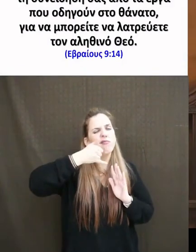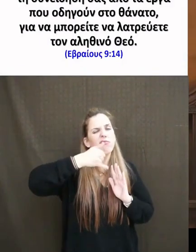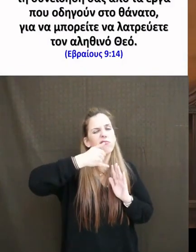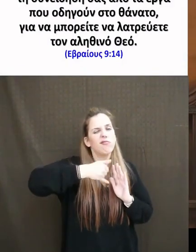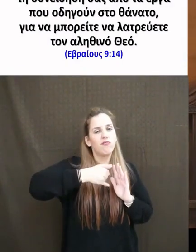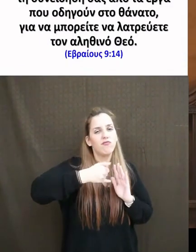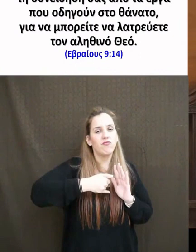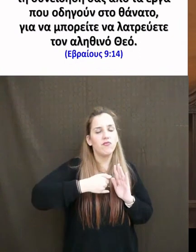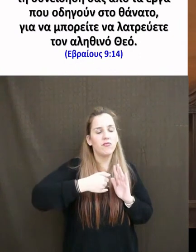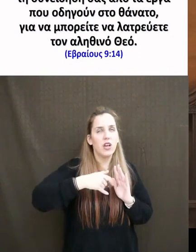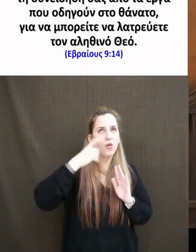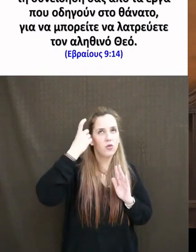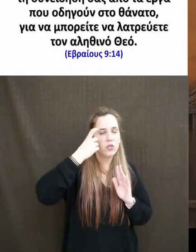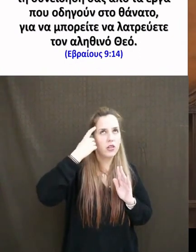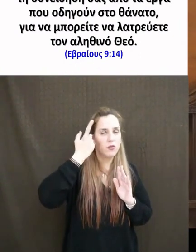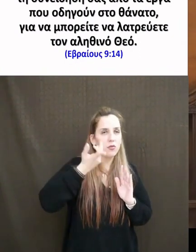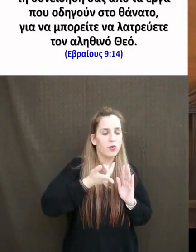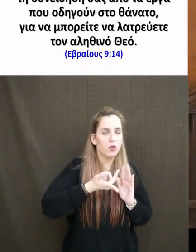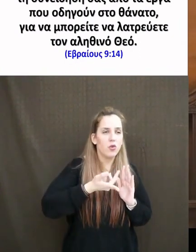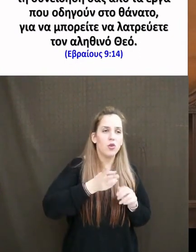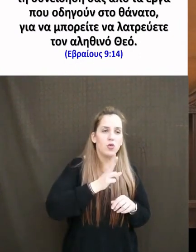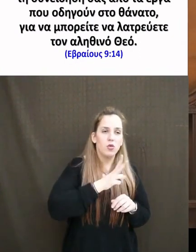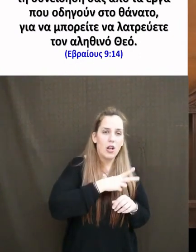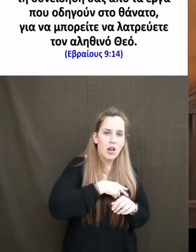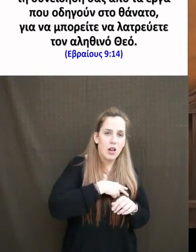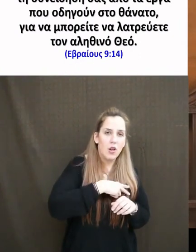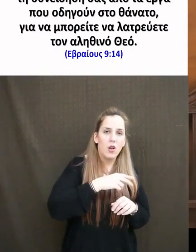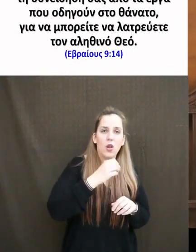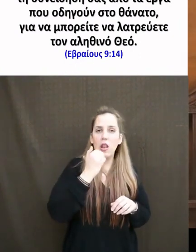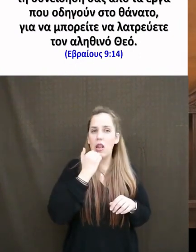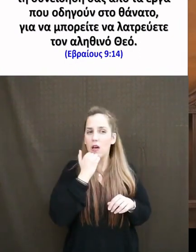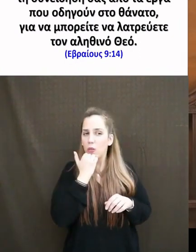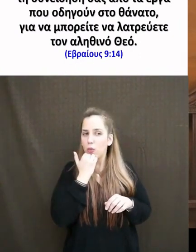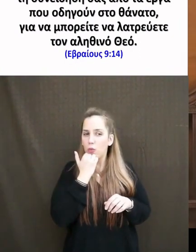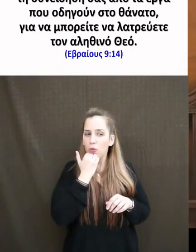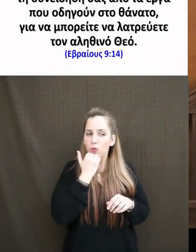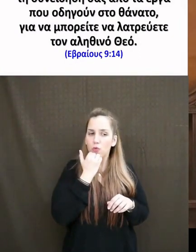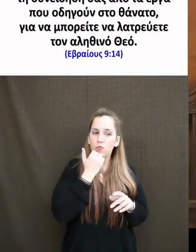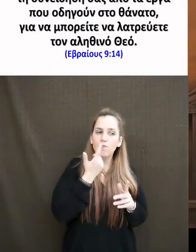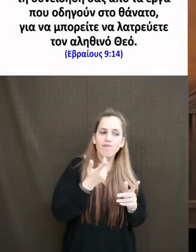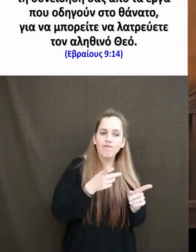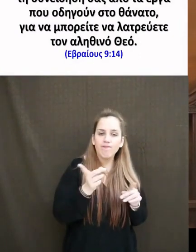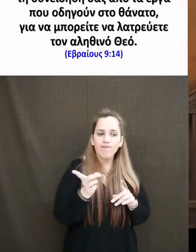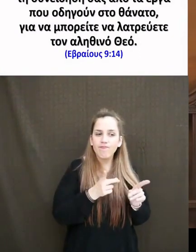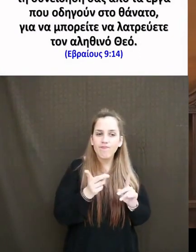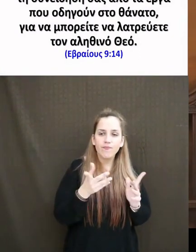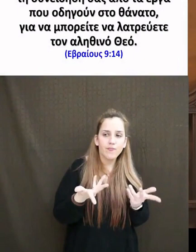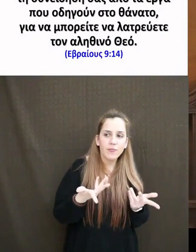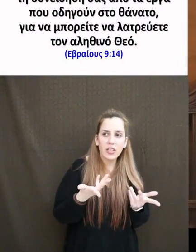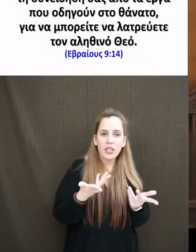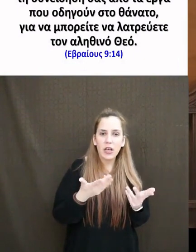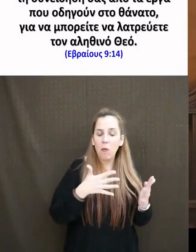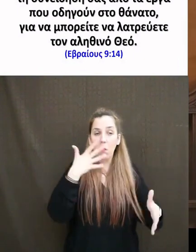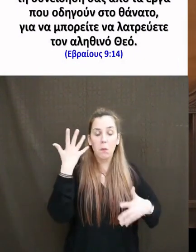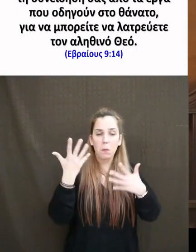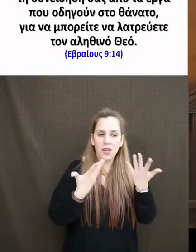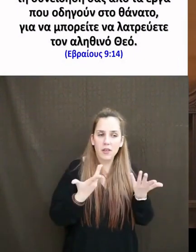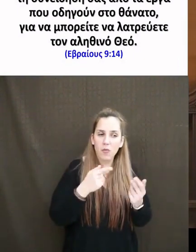λάθος. Η συνείδηση περιλαμβάνει το γιατί κάνω ό,τι κάνω. Περιλαμβάνει όλα τα μπερδέματα του